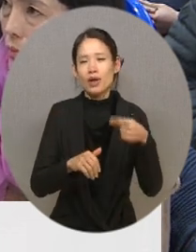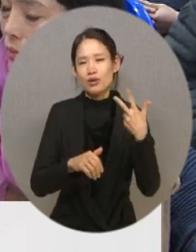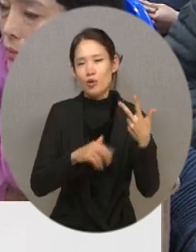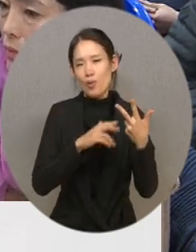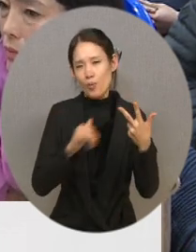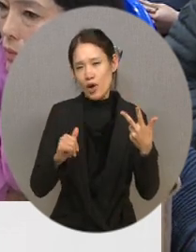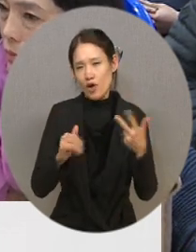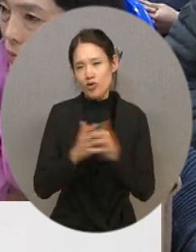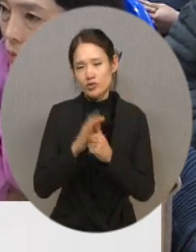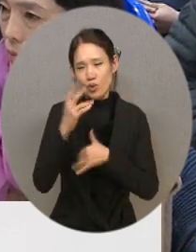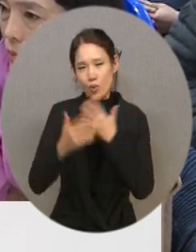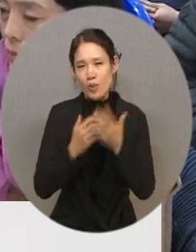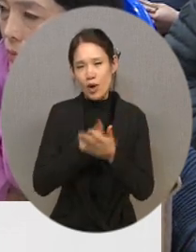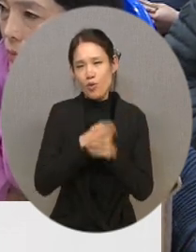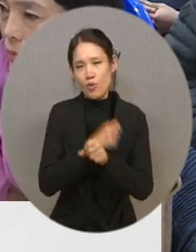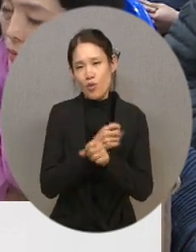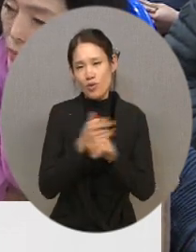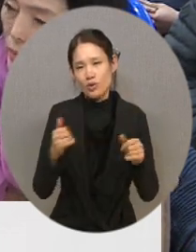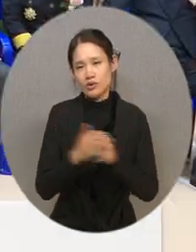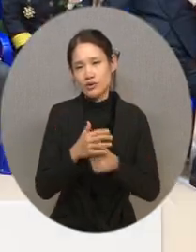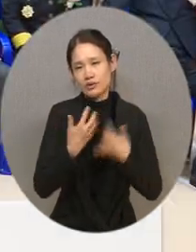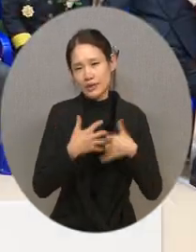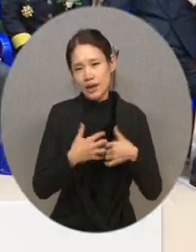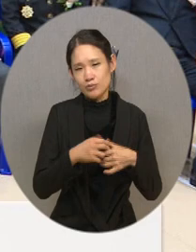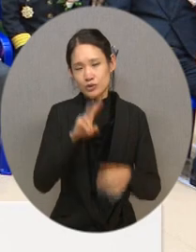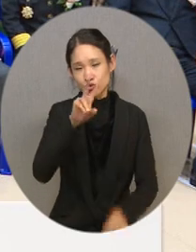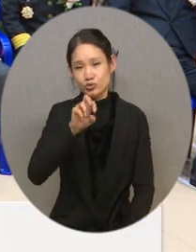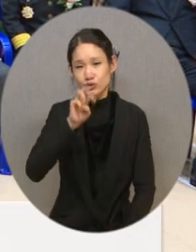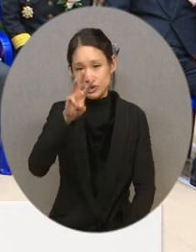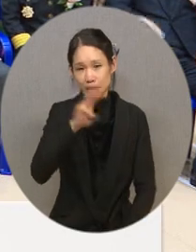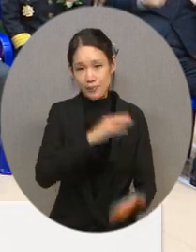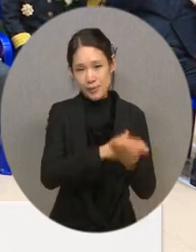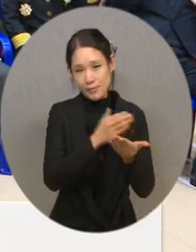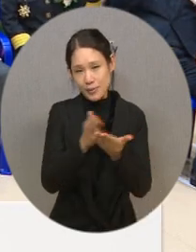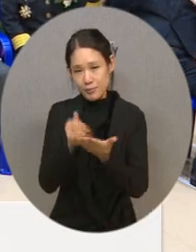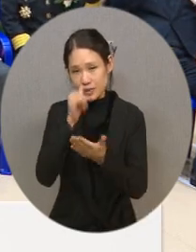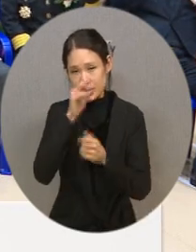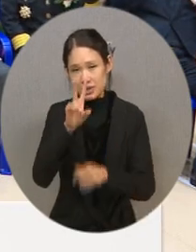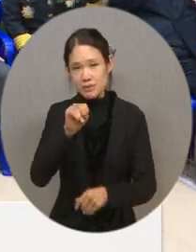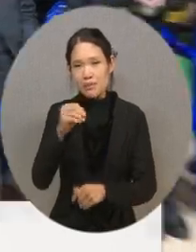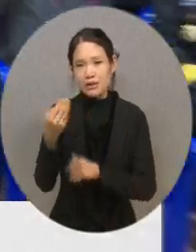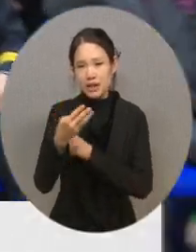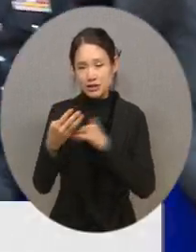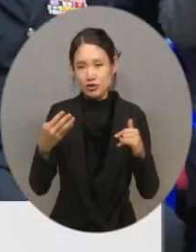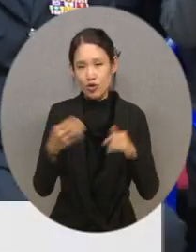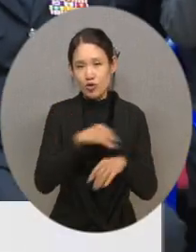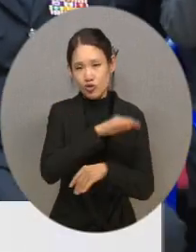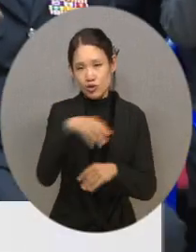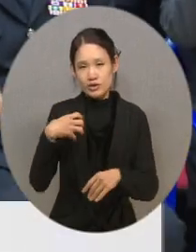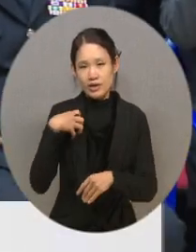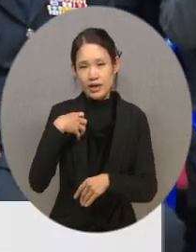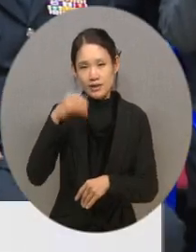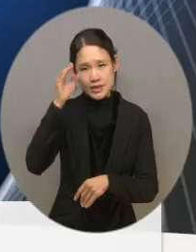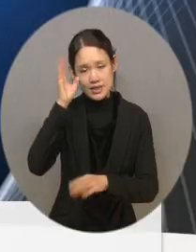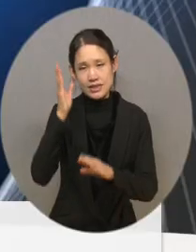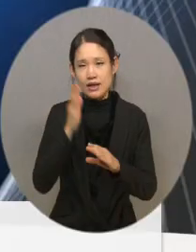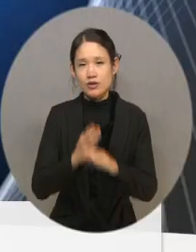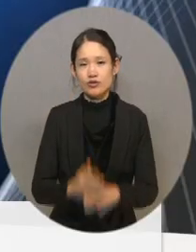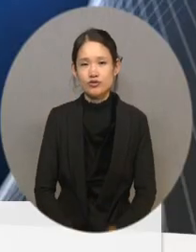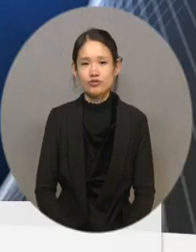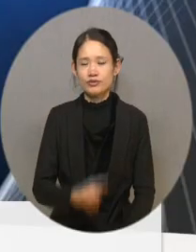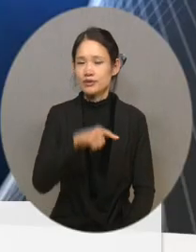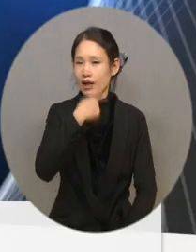소방공무원과 소방장비 23대가 배치돼 2만 4천여 구례 군민의 안전을 책임질 것으로 기대됩니다.